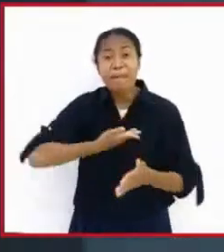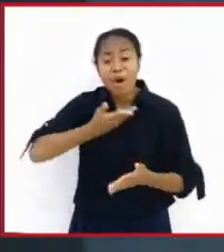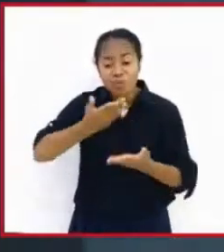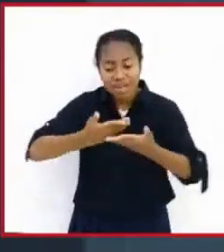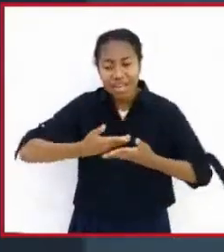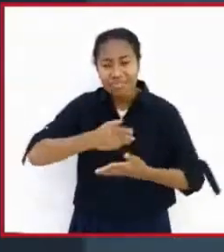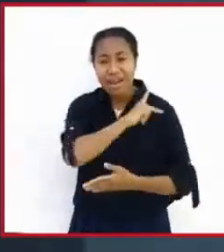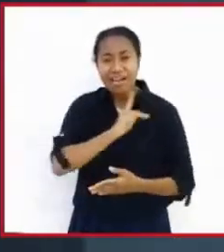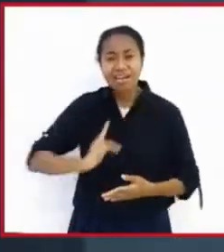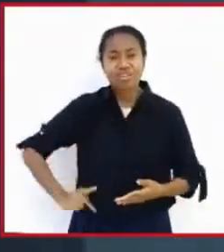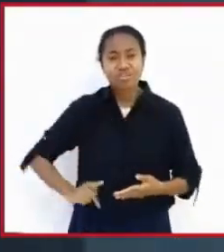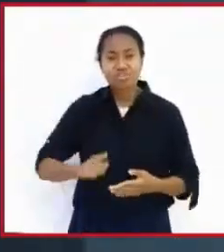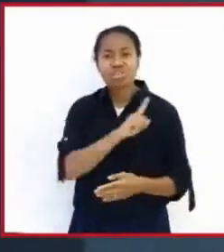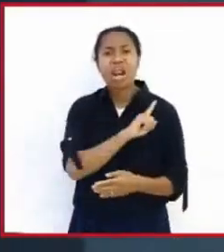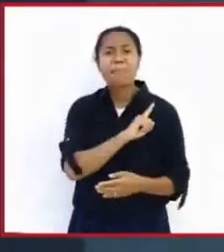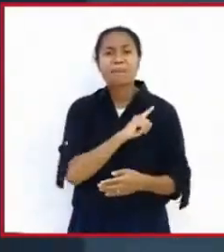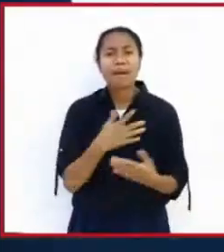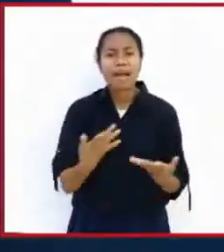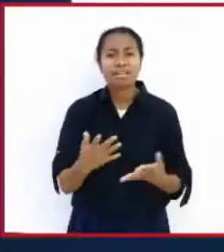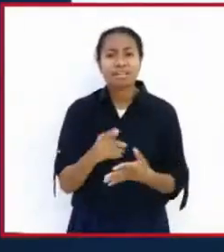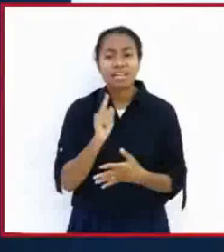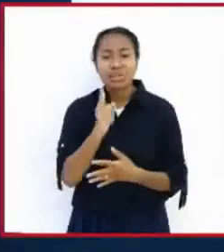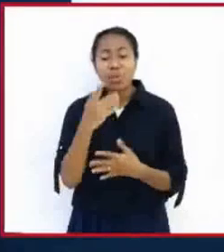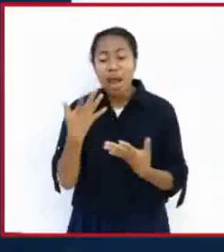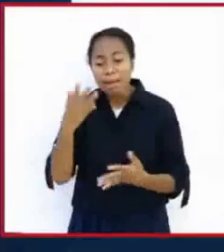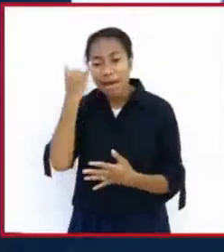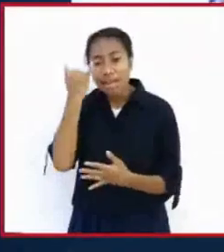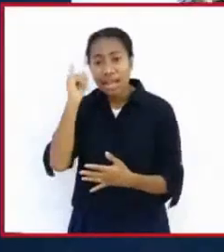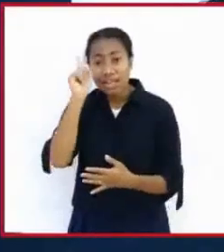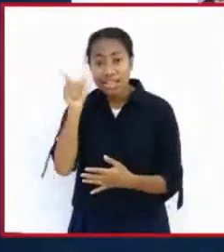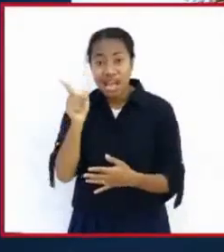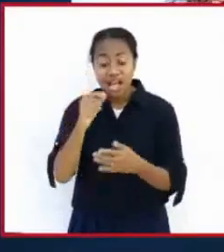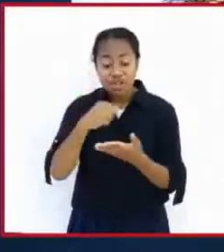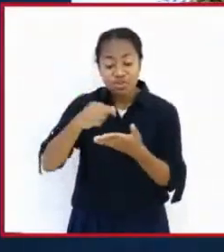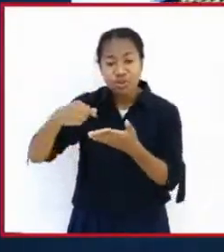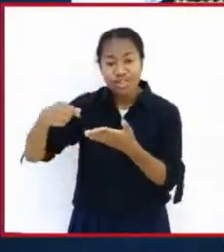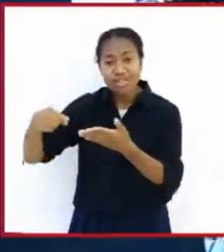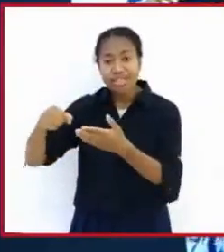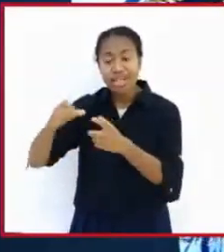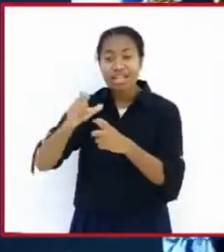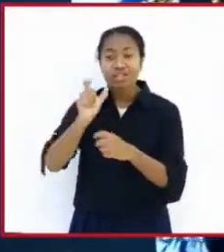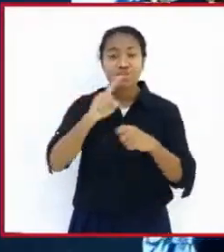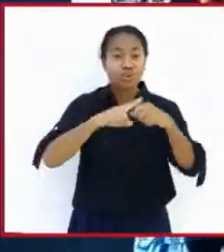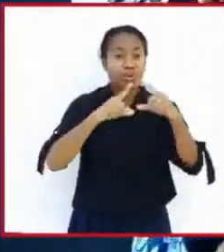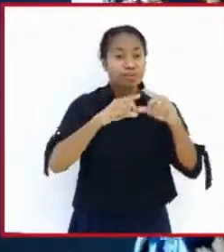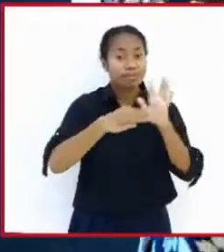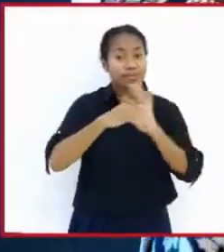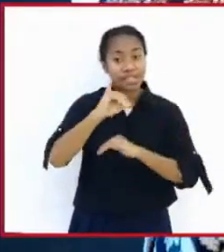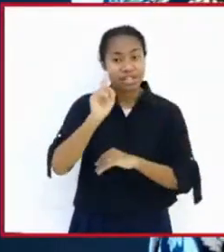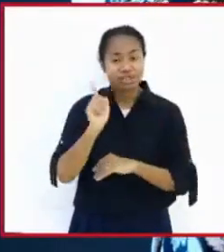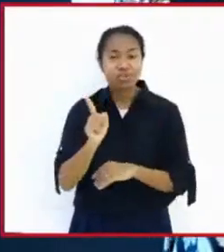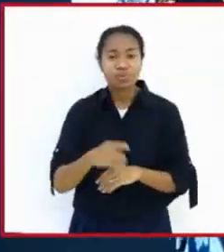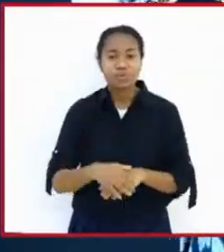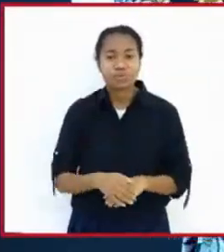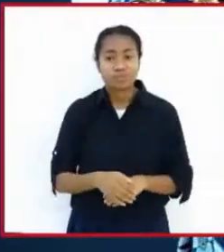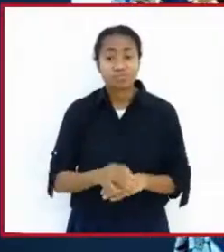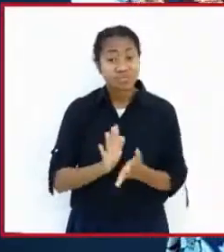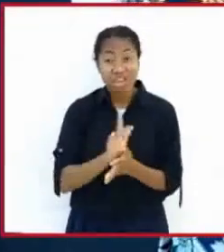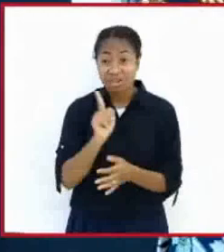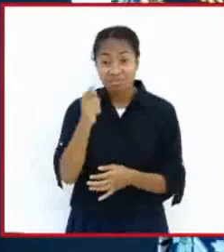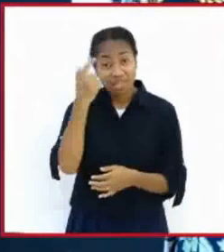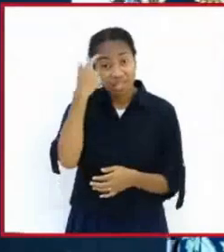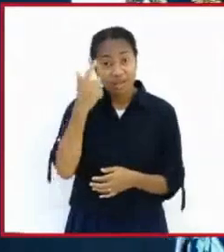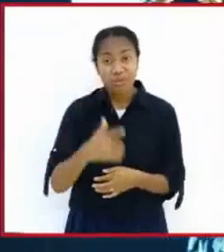secara pribadi hari apa yang ditulis oleh susuan ini dan saudara